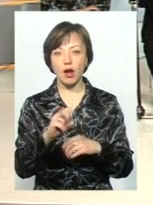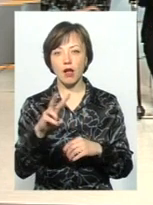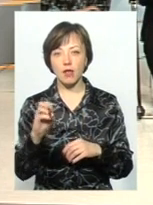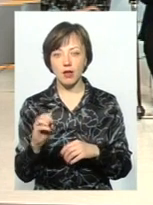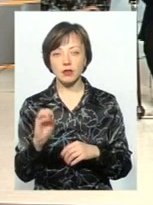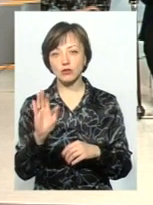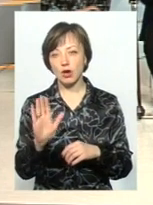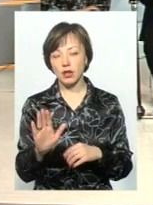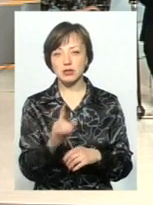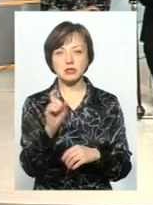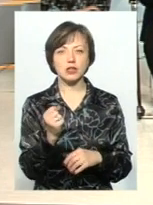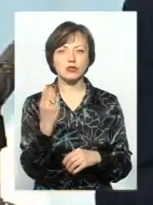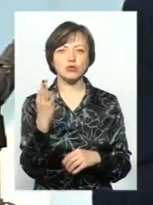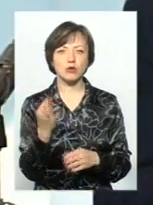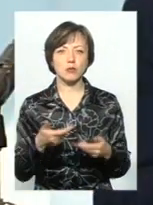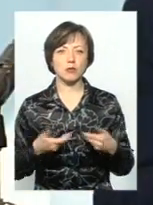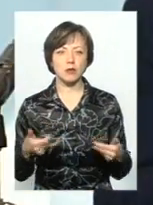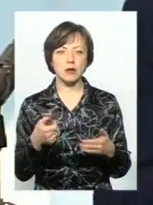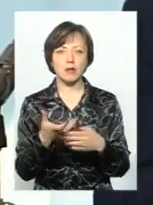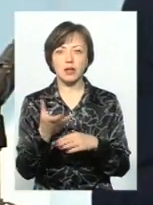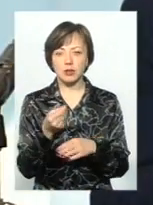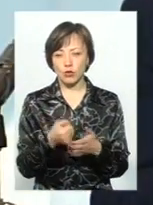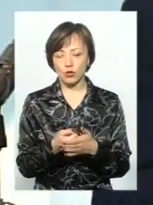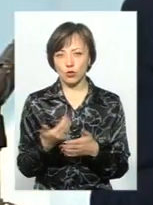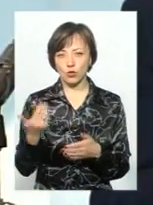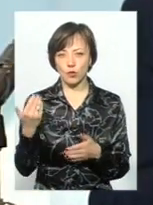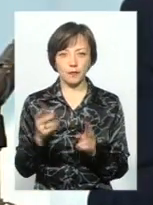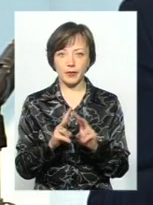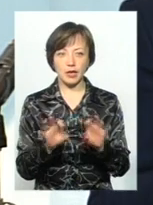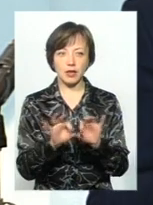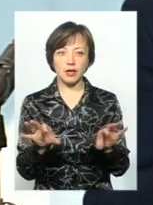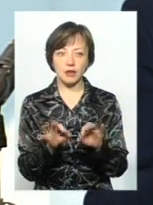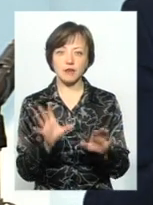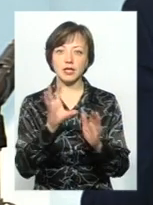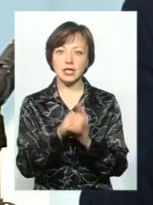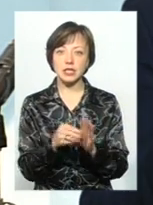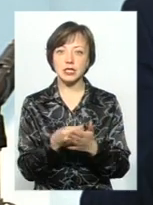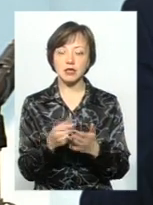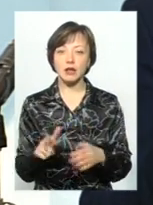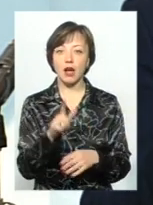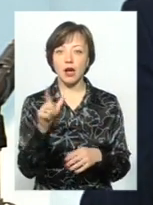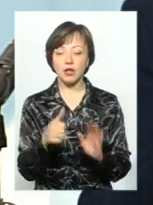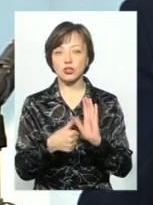шановні, чекайте, а за що ми платили до того? Так? Ніхто ж не пояснив, що в тій ціні за газ